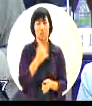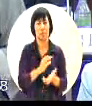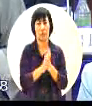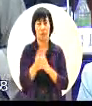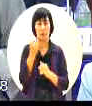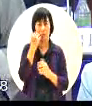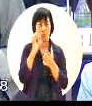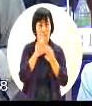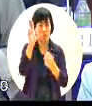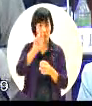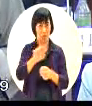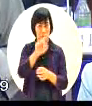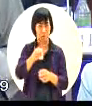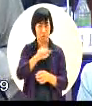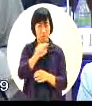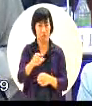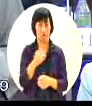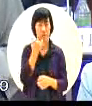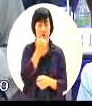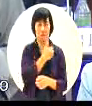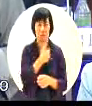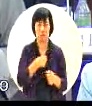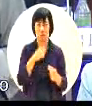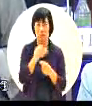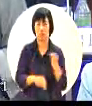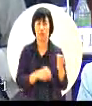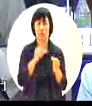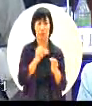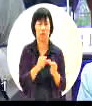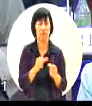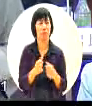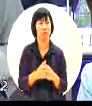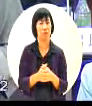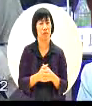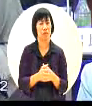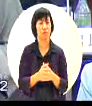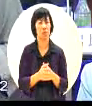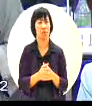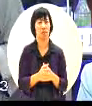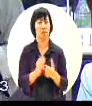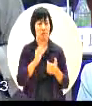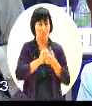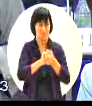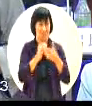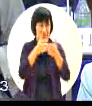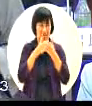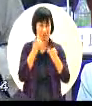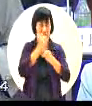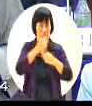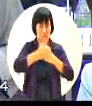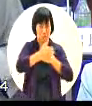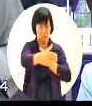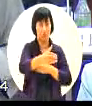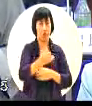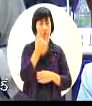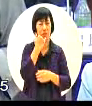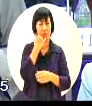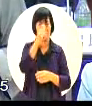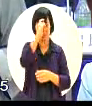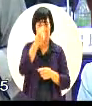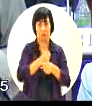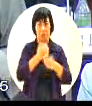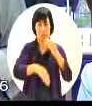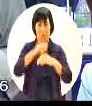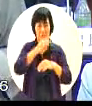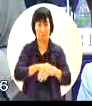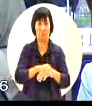诺这个部分差不多五栋这个部分必要的程序来个完成。啊，阮的